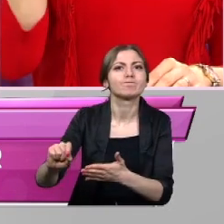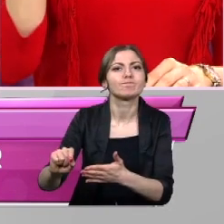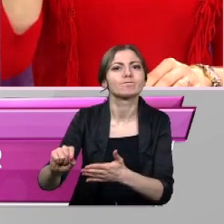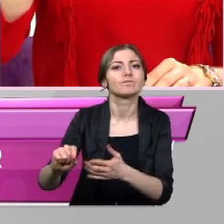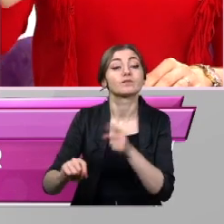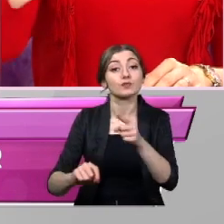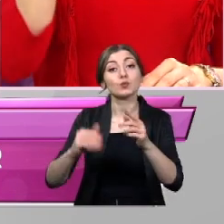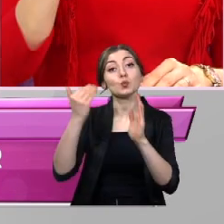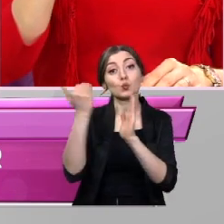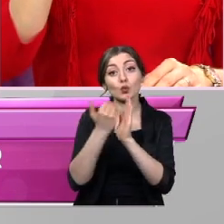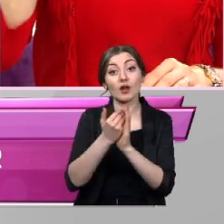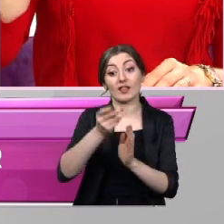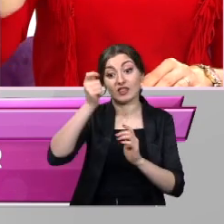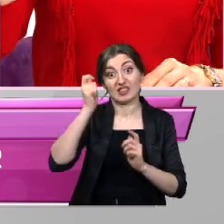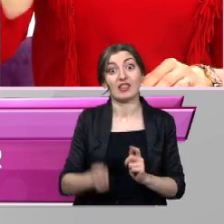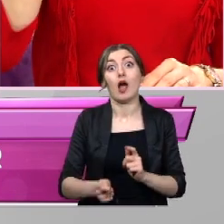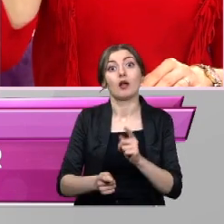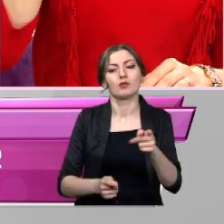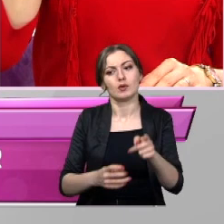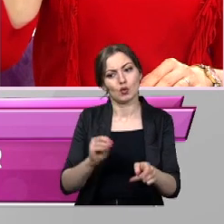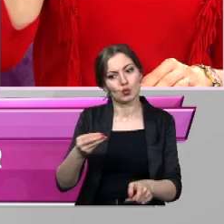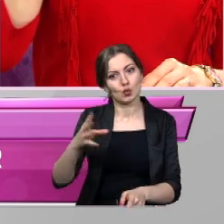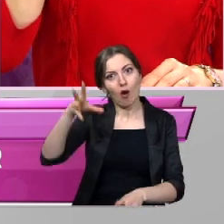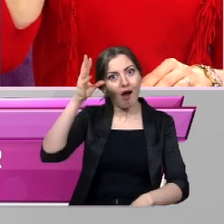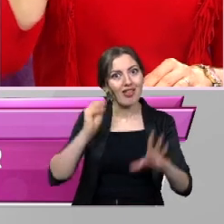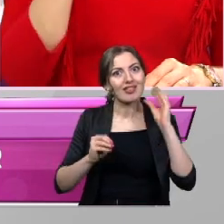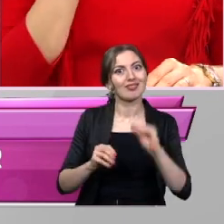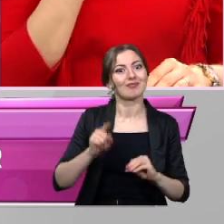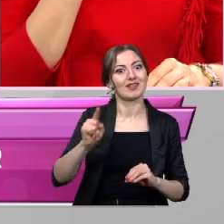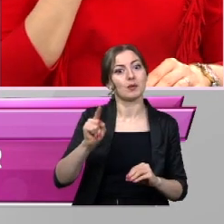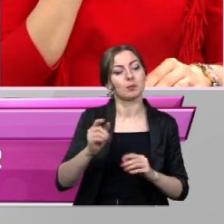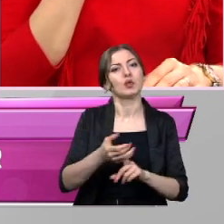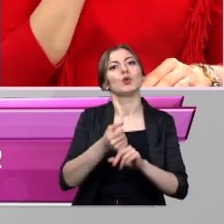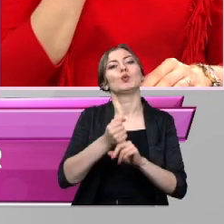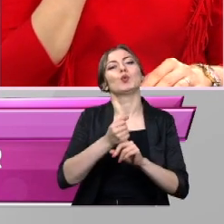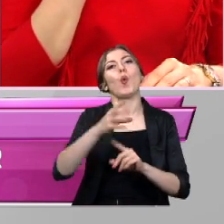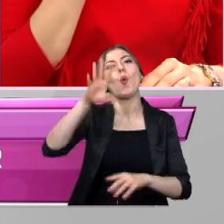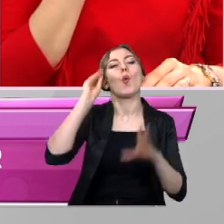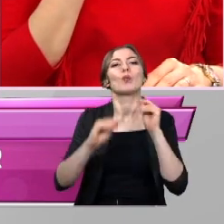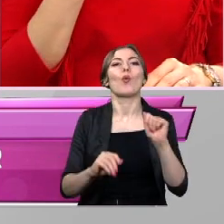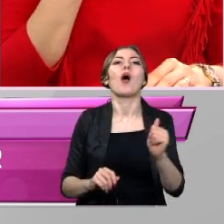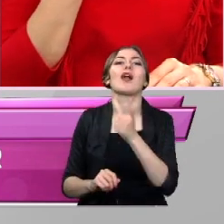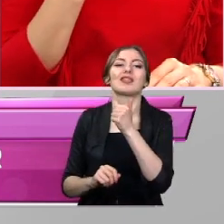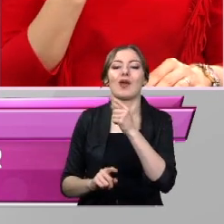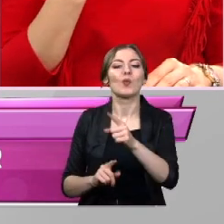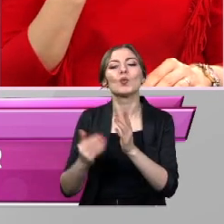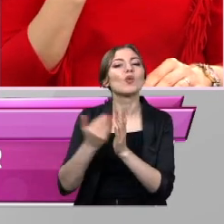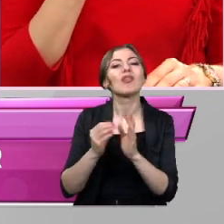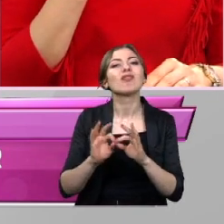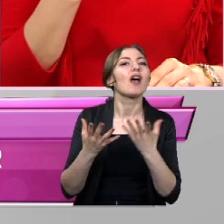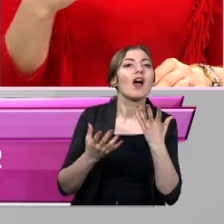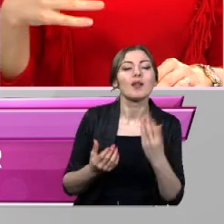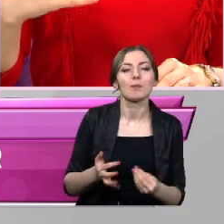bize kurallarımızı nnet çocuğun anlayabileceği gibi ve tutarlı olması gerekir yani Çocuk'u kuralları ne